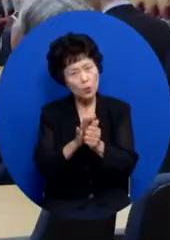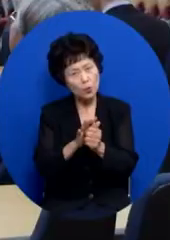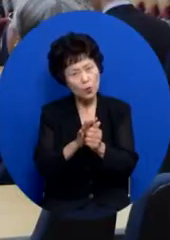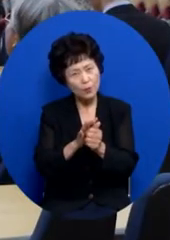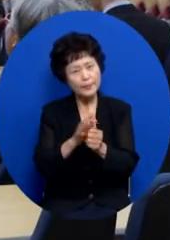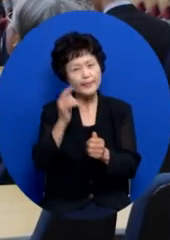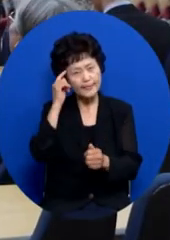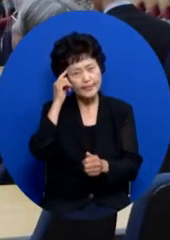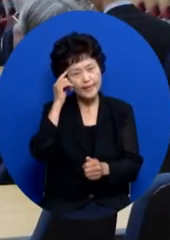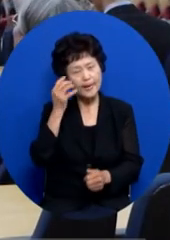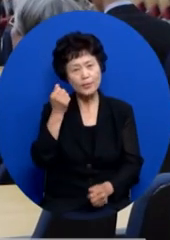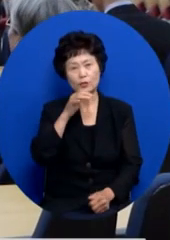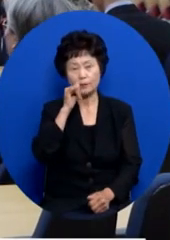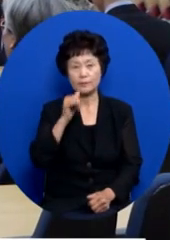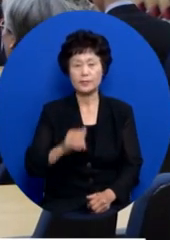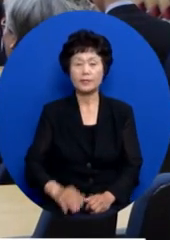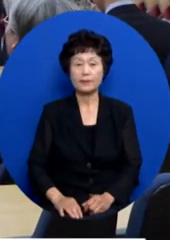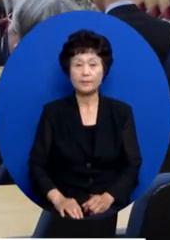해보죠